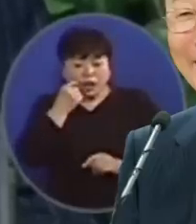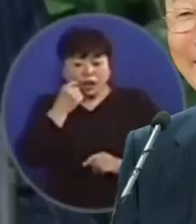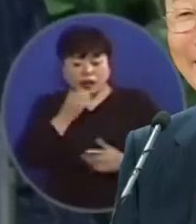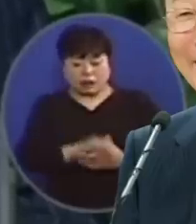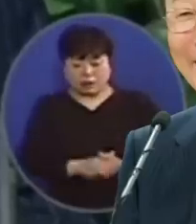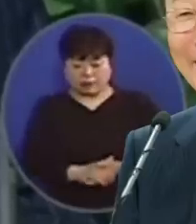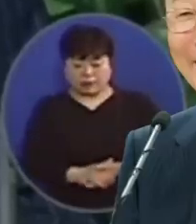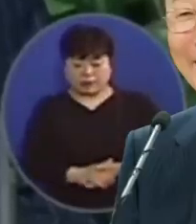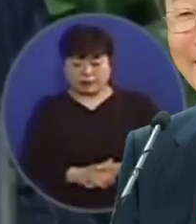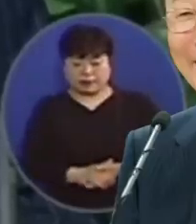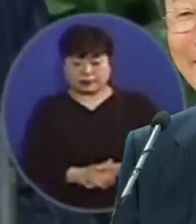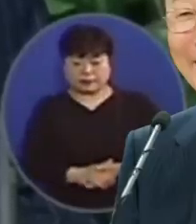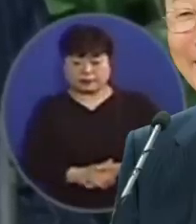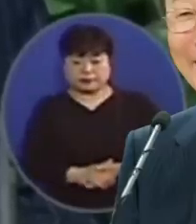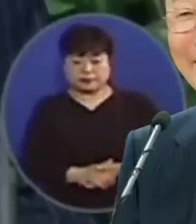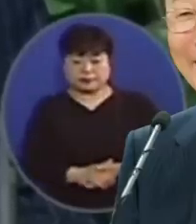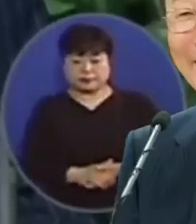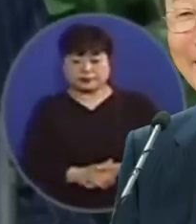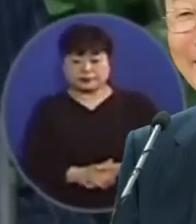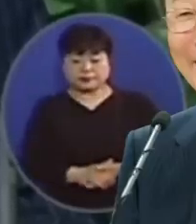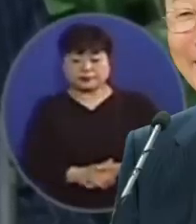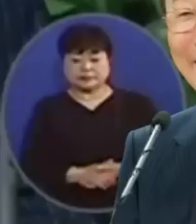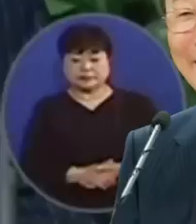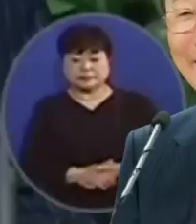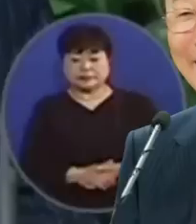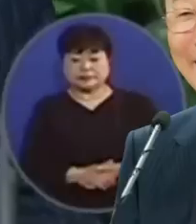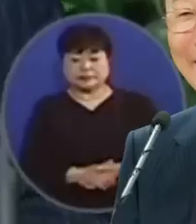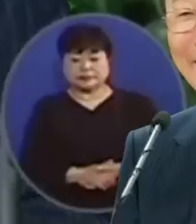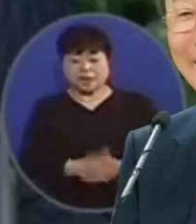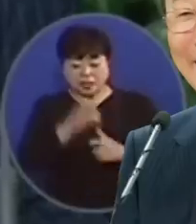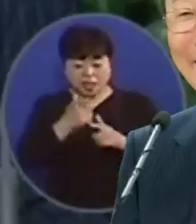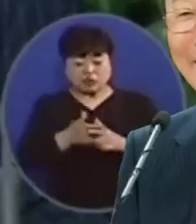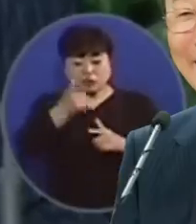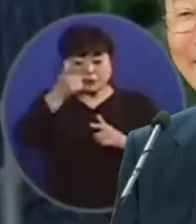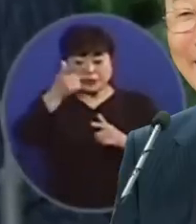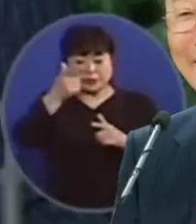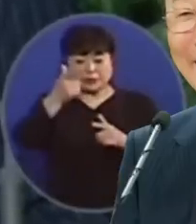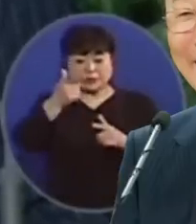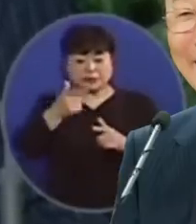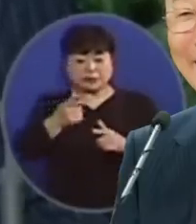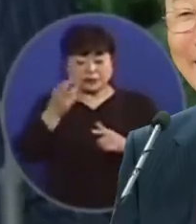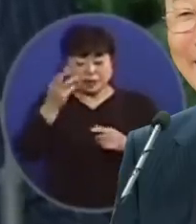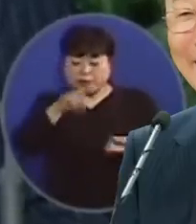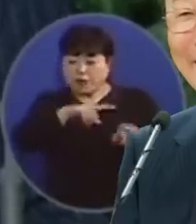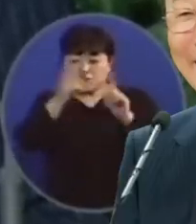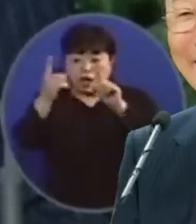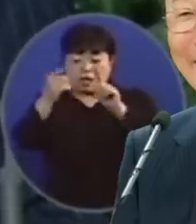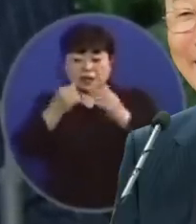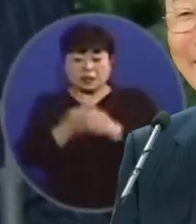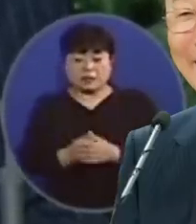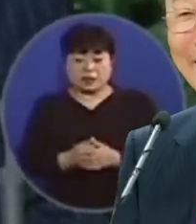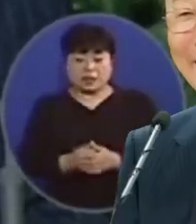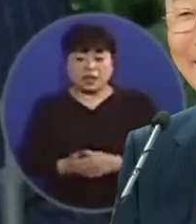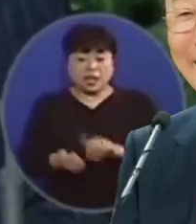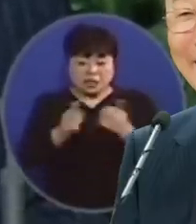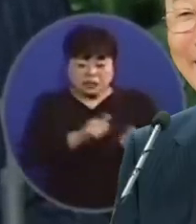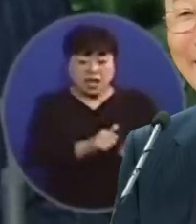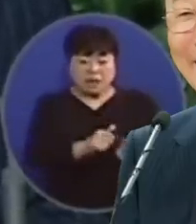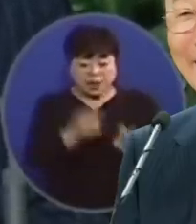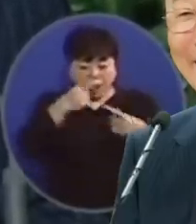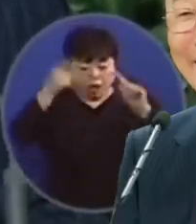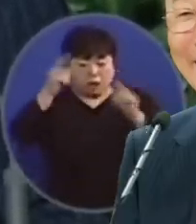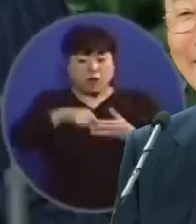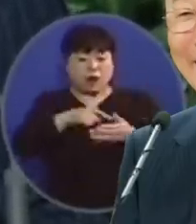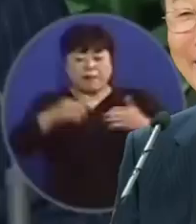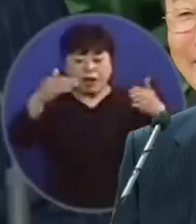잡혀있다고 밖에 말할 수 없습니다. 그런데 예수님이 사흘 만에 부활하심으로 사망과 음부가 청산되어